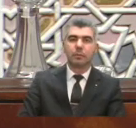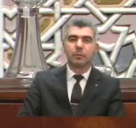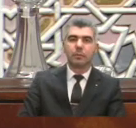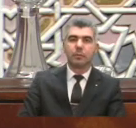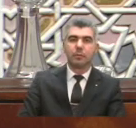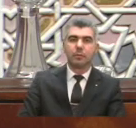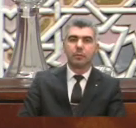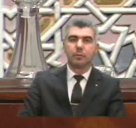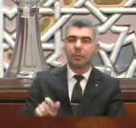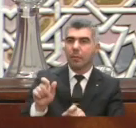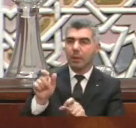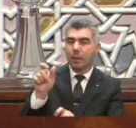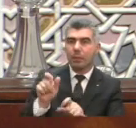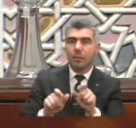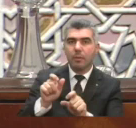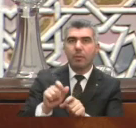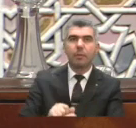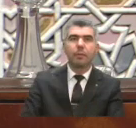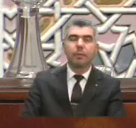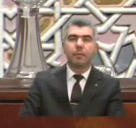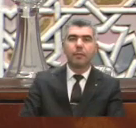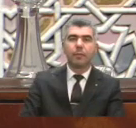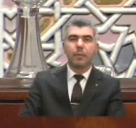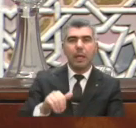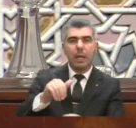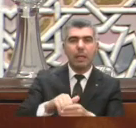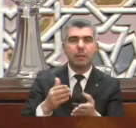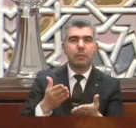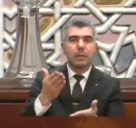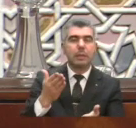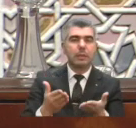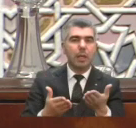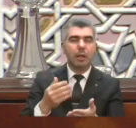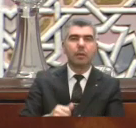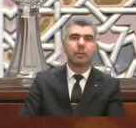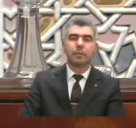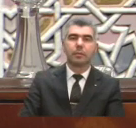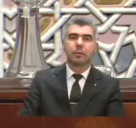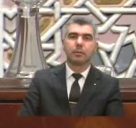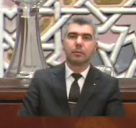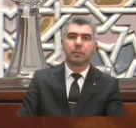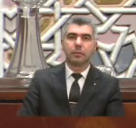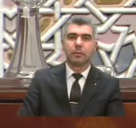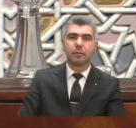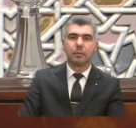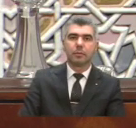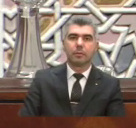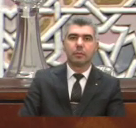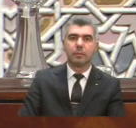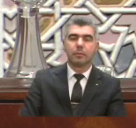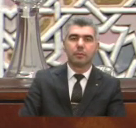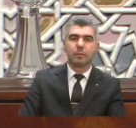والسادة النواب المحترمين من الفريق الاستقلالي للوحدة والتعادلية، لكم الكلمة سيد النائب المحترم.